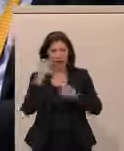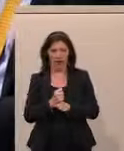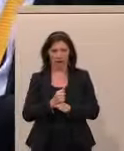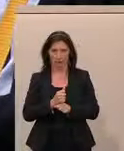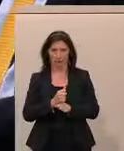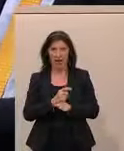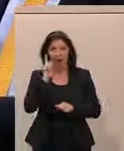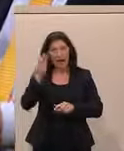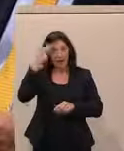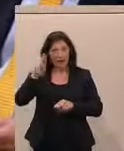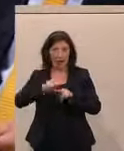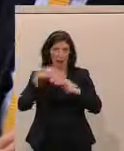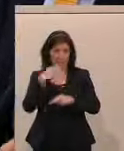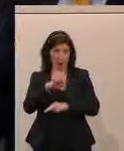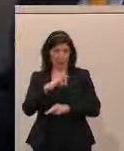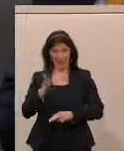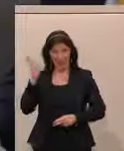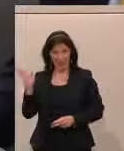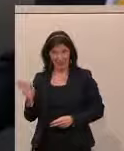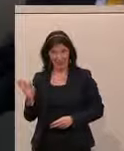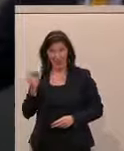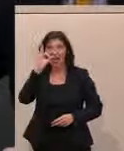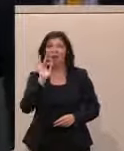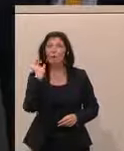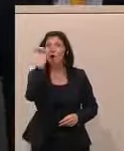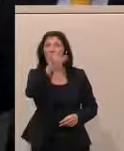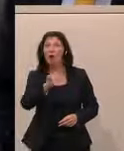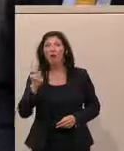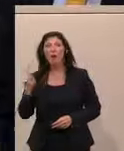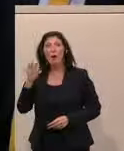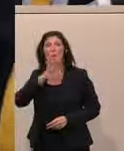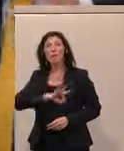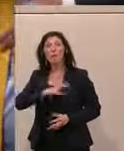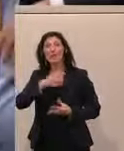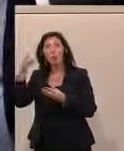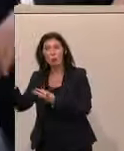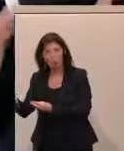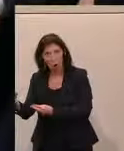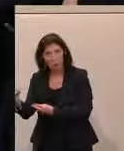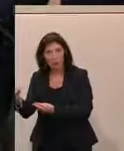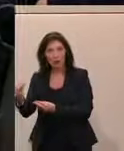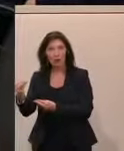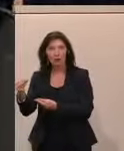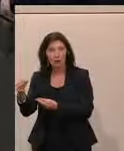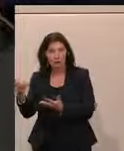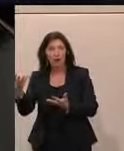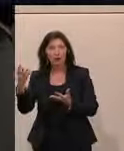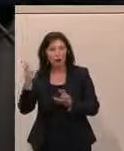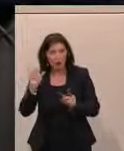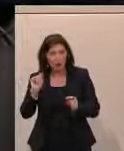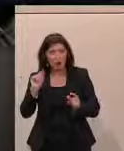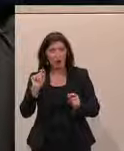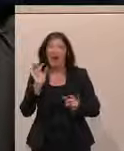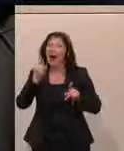der Herr Bundeskanzler, gegenüber der FPÖ verpflichtet, ist zur Vertragstreue auch gegenüber